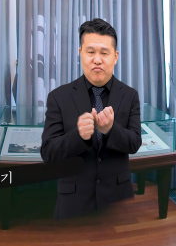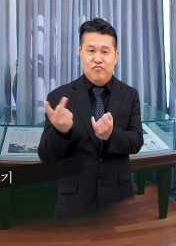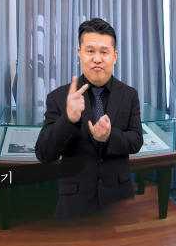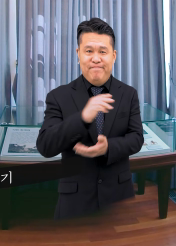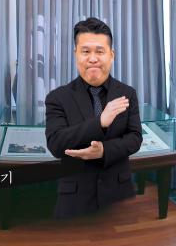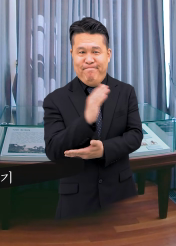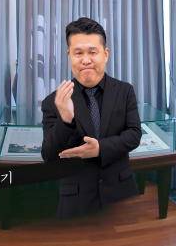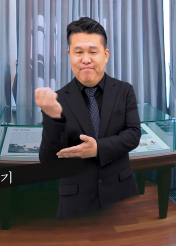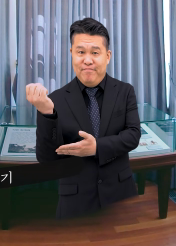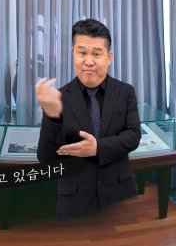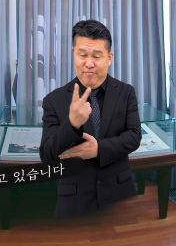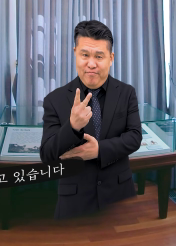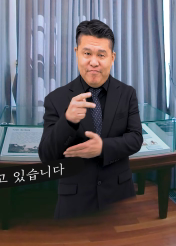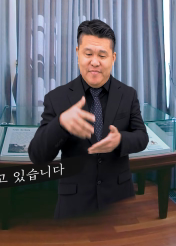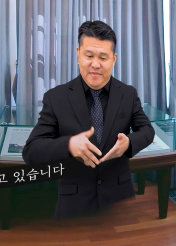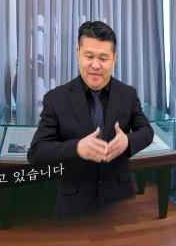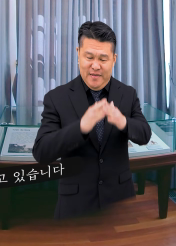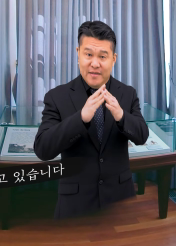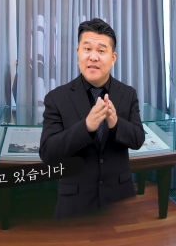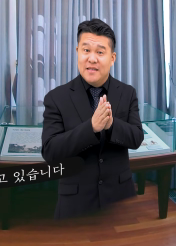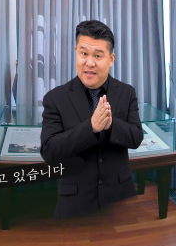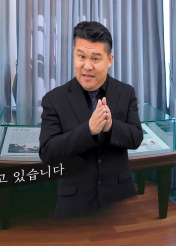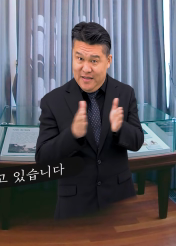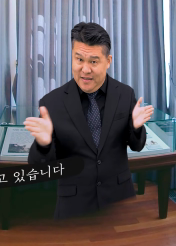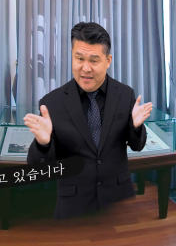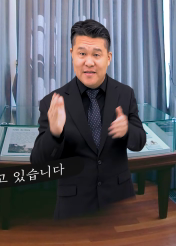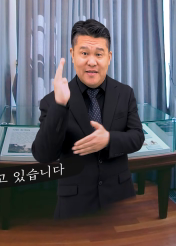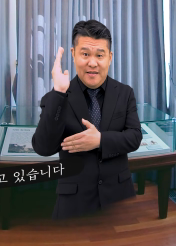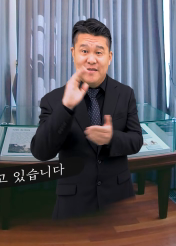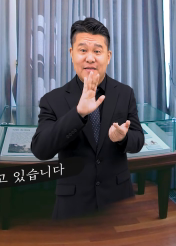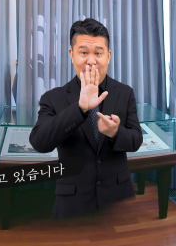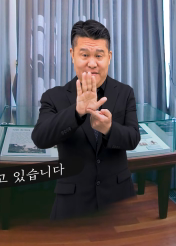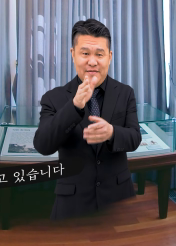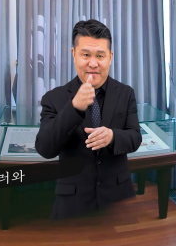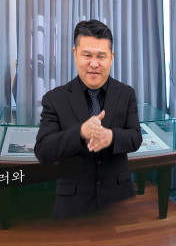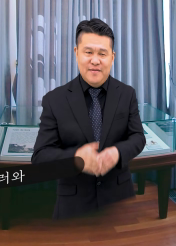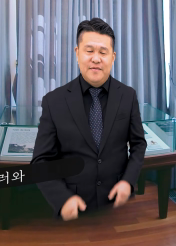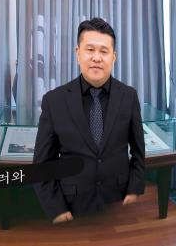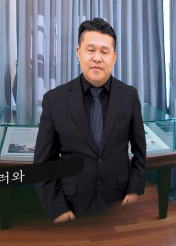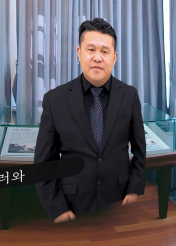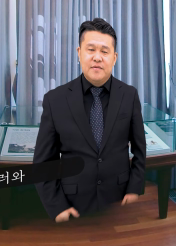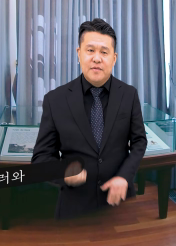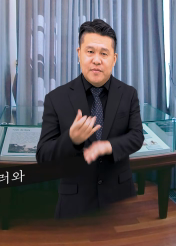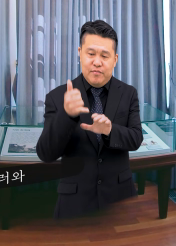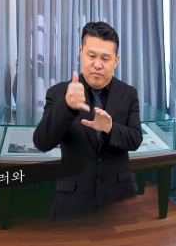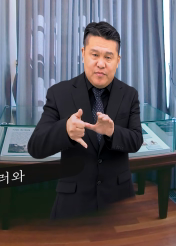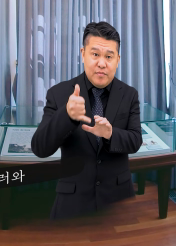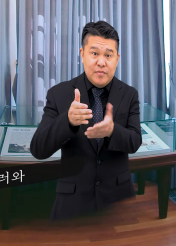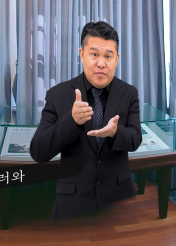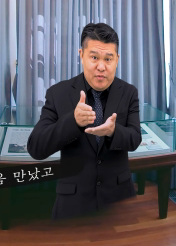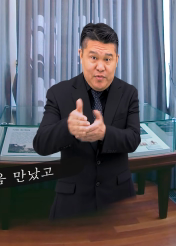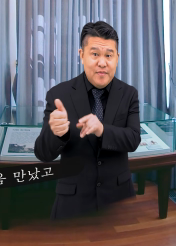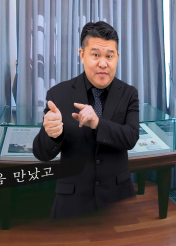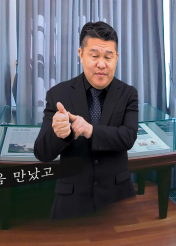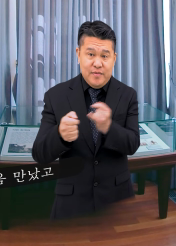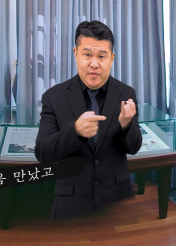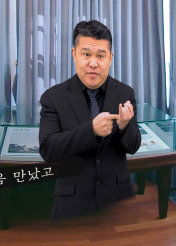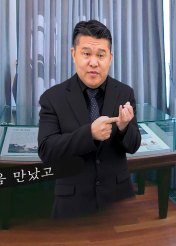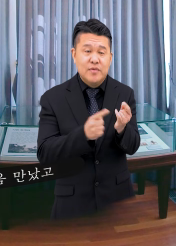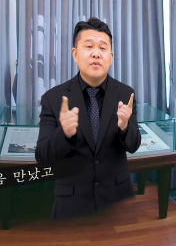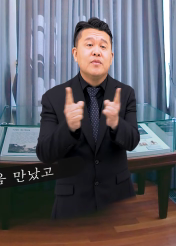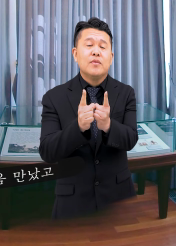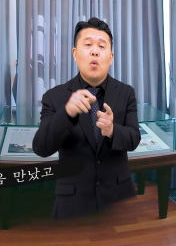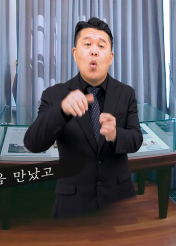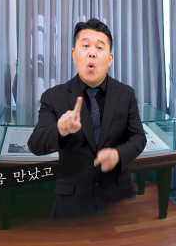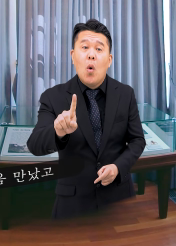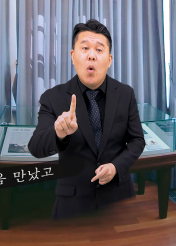앨버트 테일러 부부의 이야기, 그리고 이 딜쿠샤가 시작된 이야기를 담고 있습니다. 광산업자로 일한 앨버트 테일러와 메리 린리